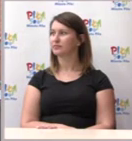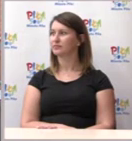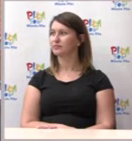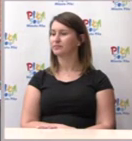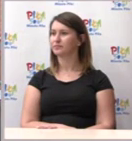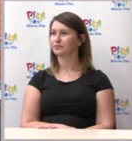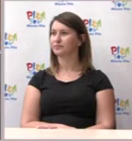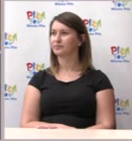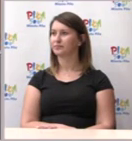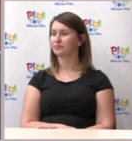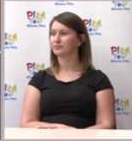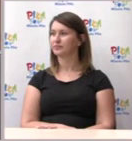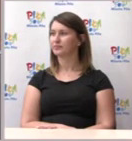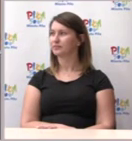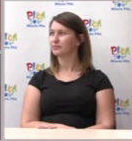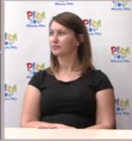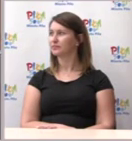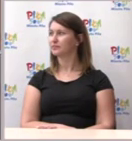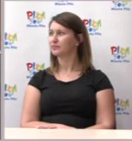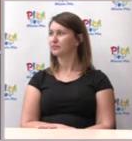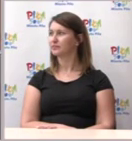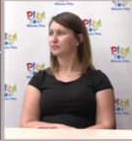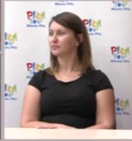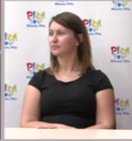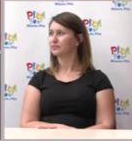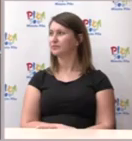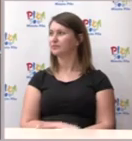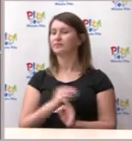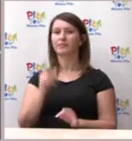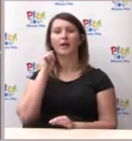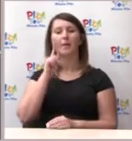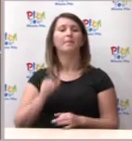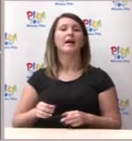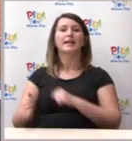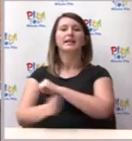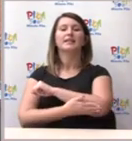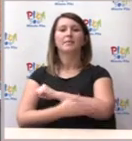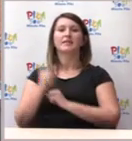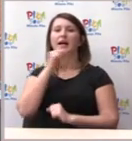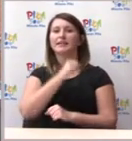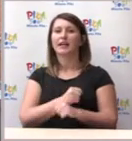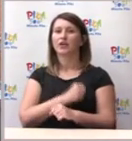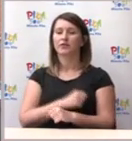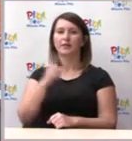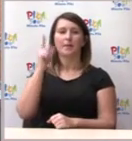skoro już jesteśmy, o głos prosił wicestarosta pan Stefan Piechocki. Bardzo proszę włączyć.